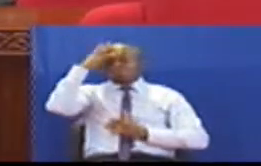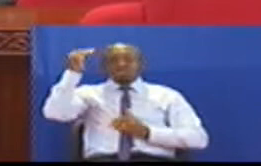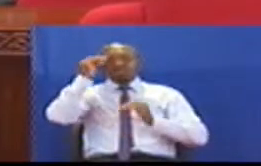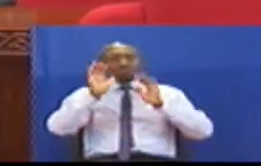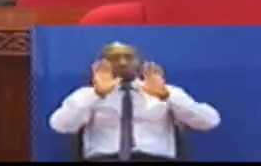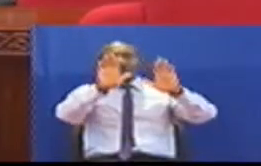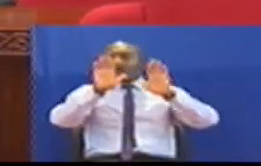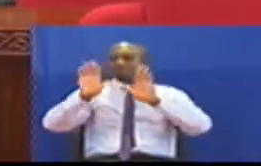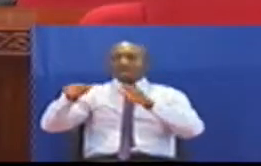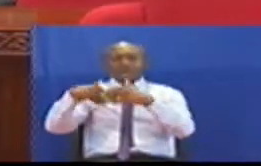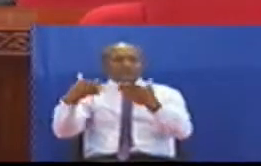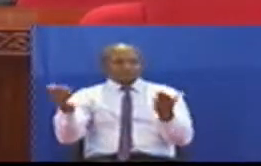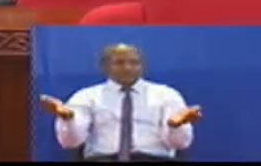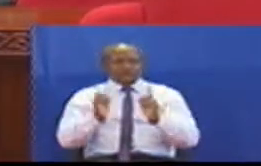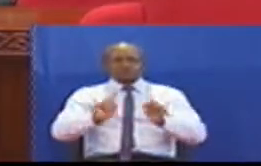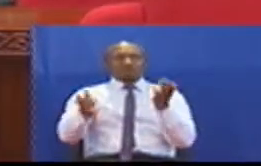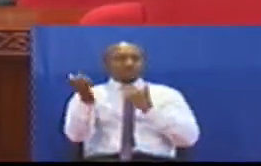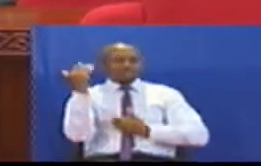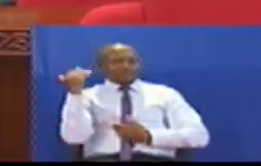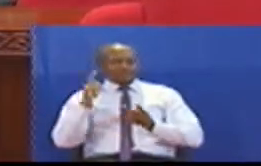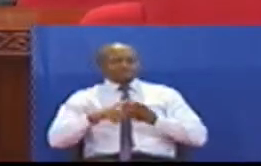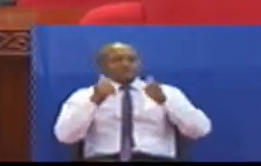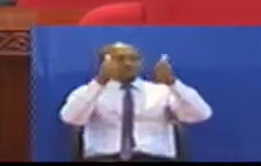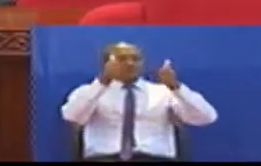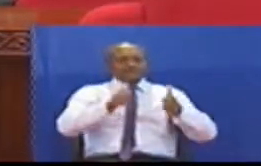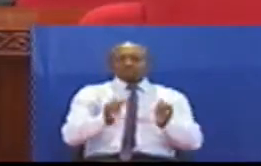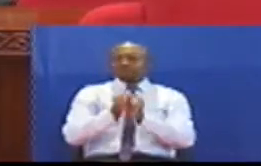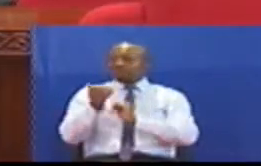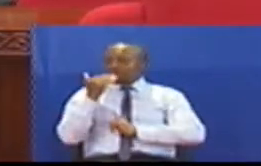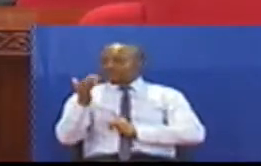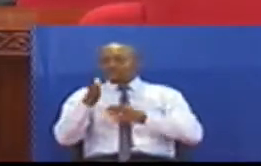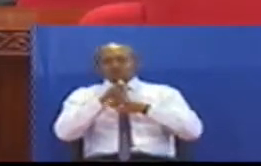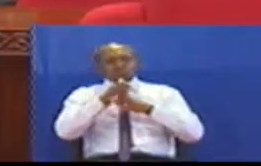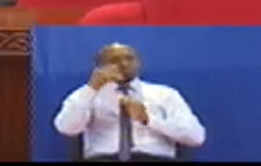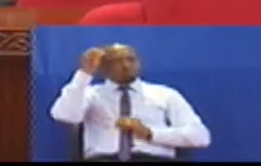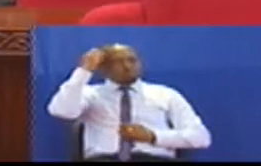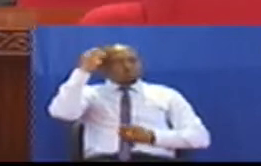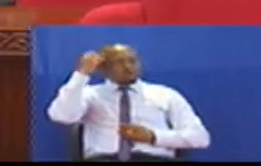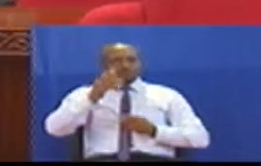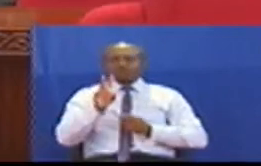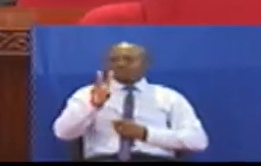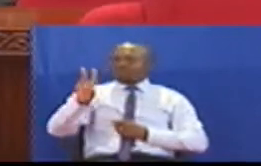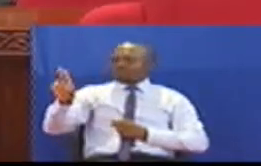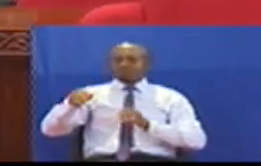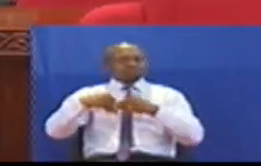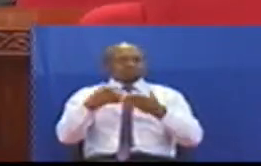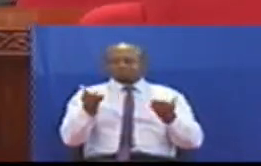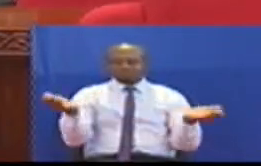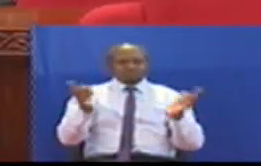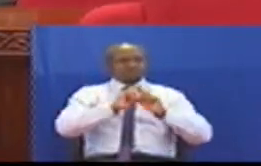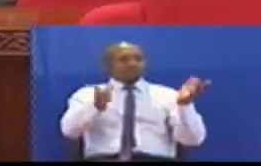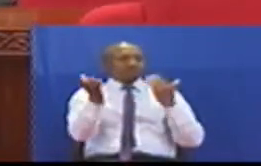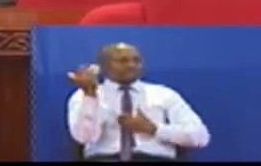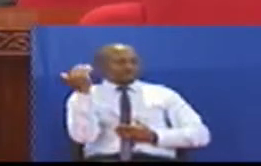nyuma. Matangazo ya vyombo mbalimbali vya habari yanayohusu ugonjwa huu hayapewi tena kipaumbele kama miaka ya